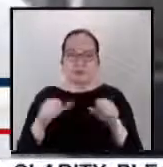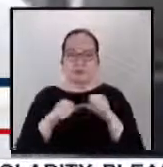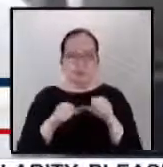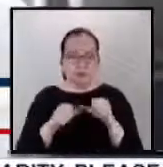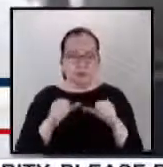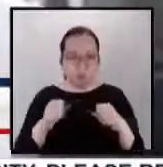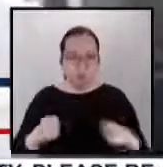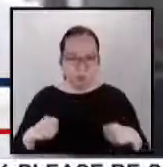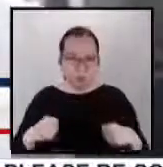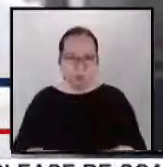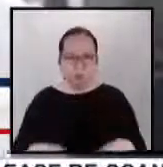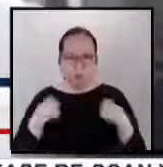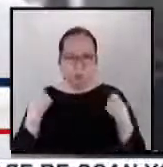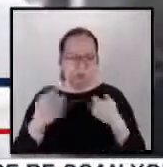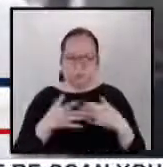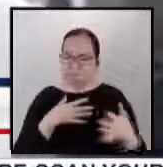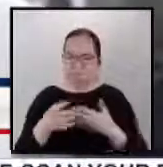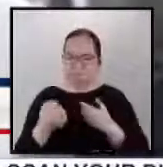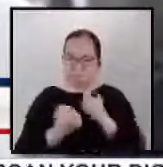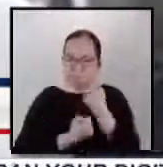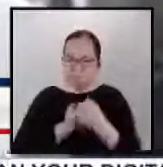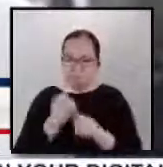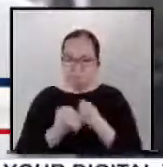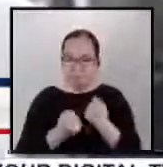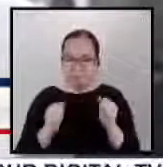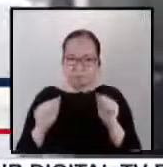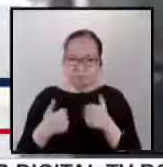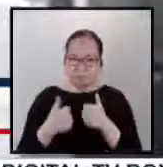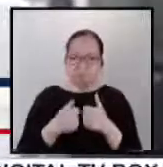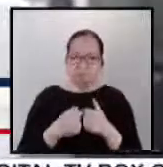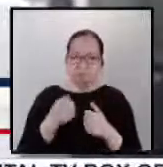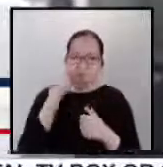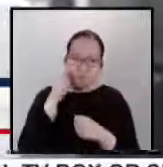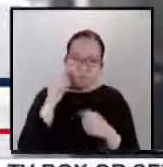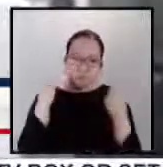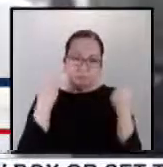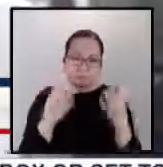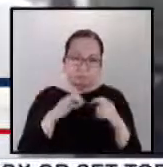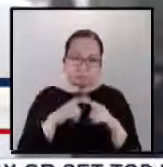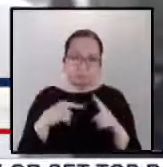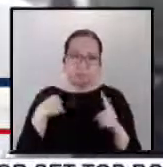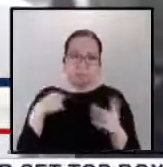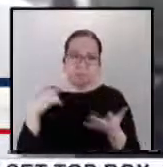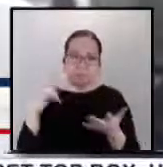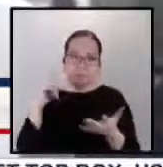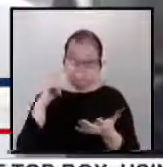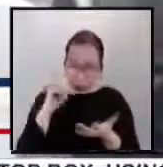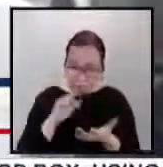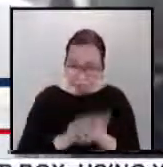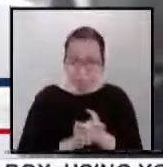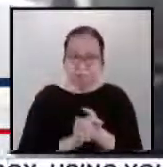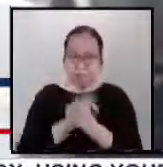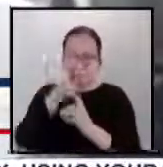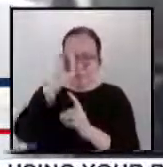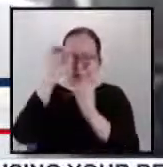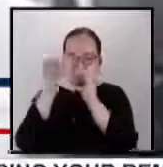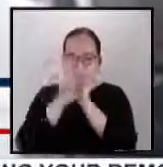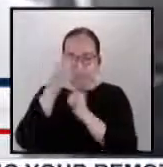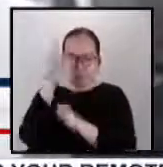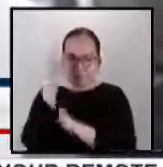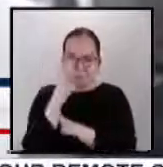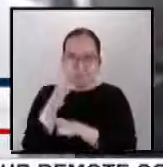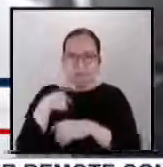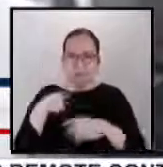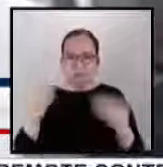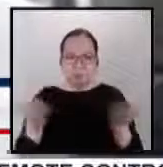these adversities. Maraming pinagdaanan, but dahil sa aking paniniwala at sa aking faith sa Panginoon, ito, I'm still here and